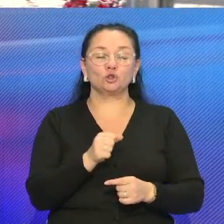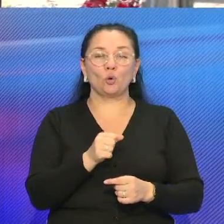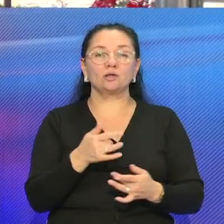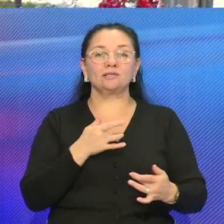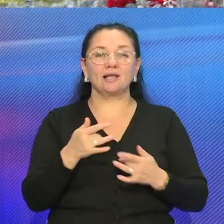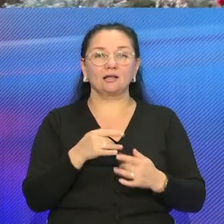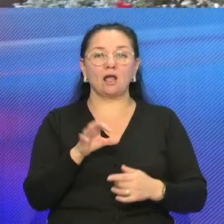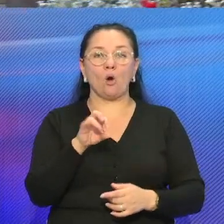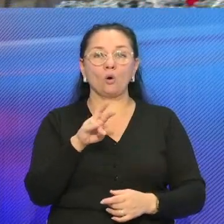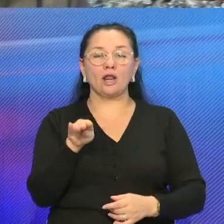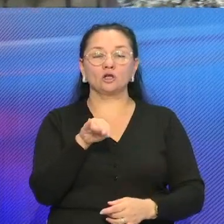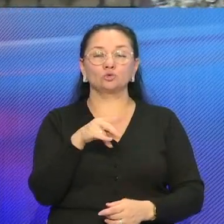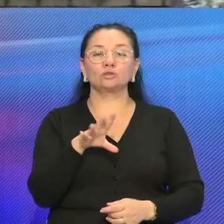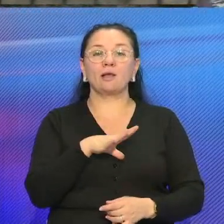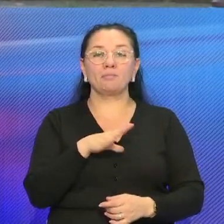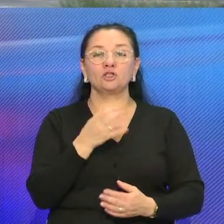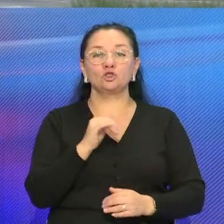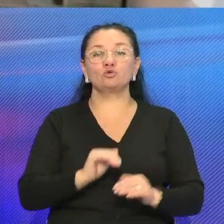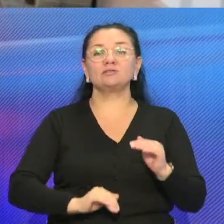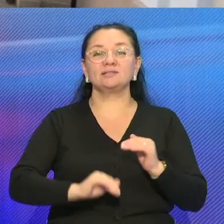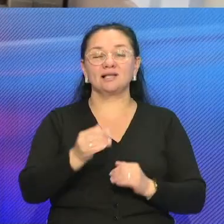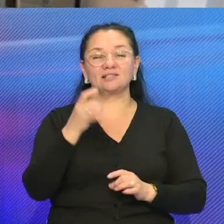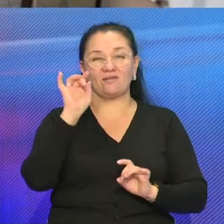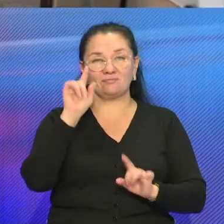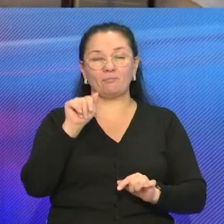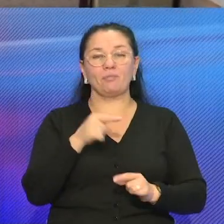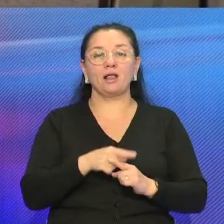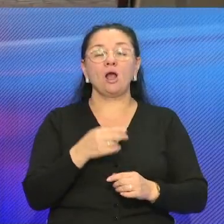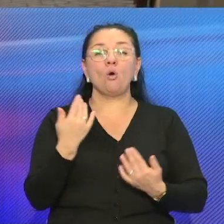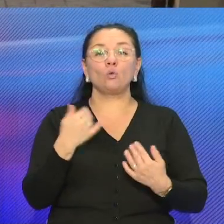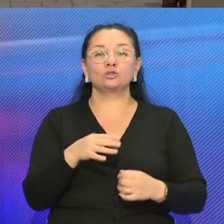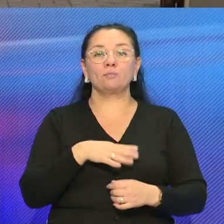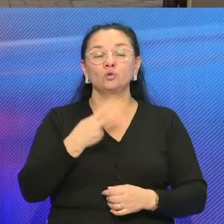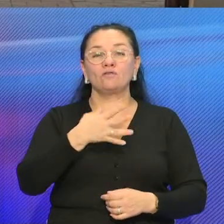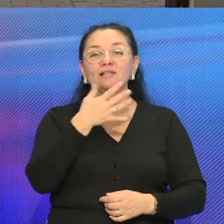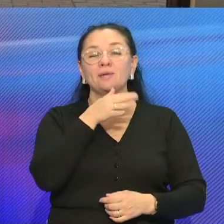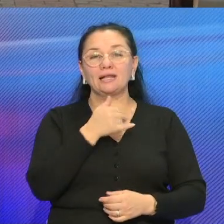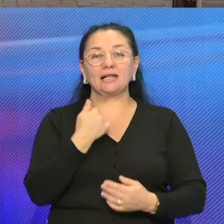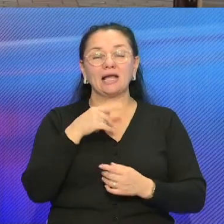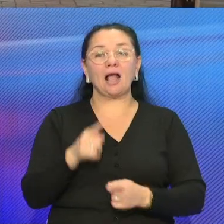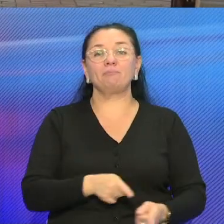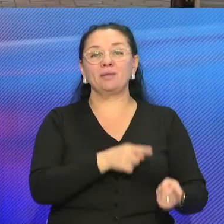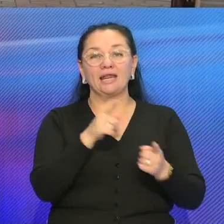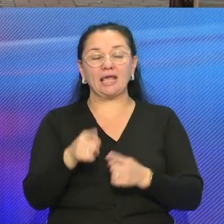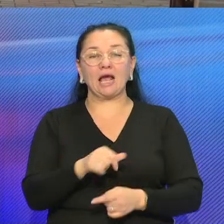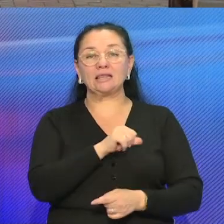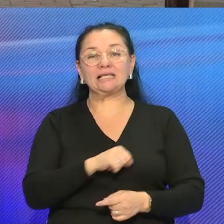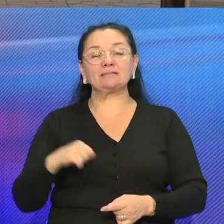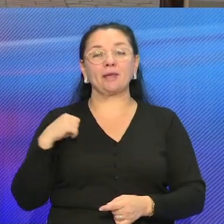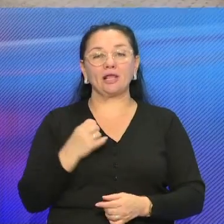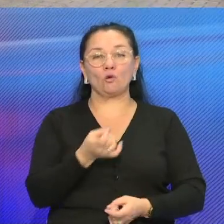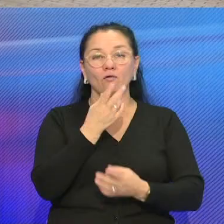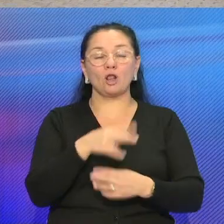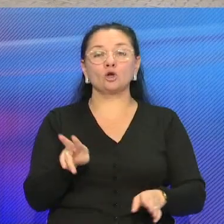Жужды быў прадвызначаны яшчэ ў дзяцінстве. На наступны год будзе чвэрць стагоддзя, як творца пераехаў з Магілёва ў Гродна, каб паставіць